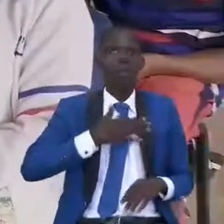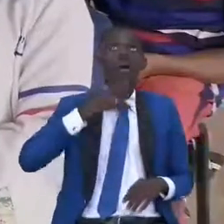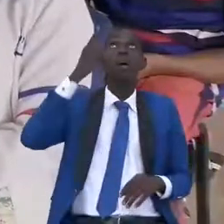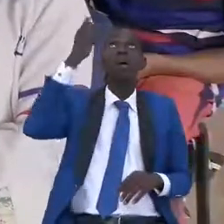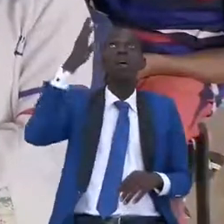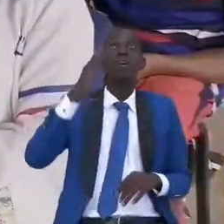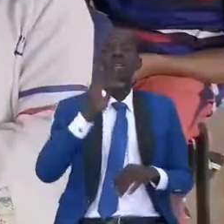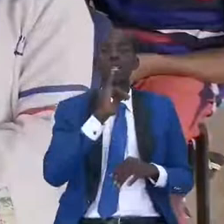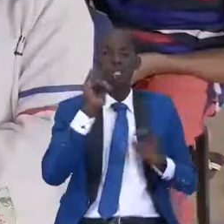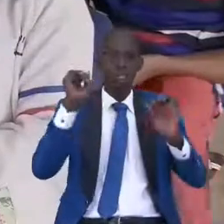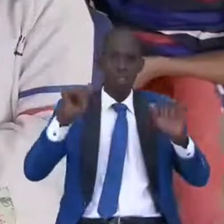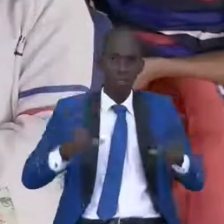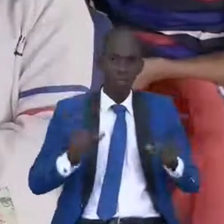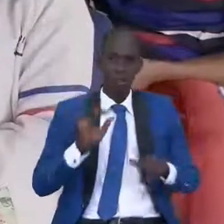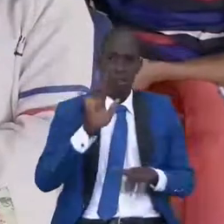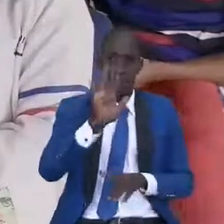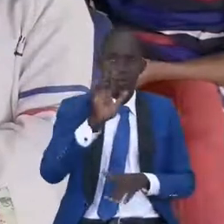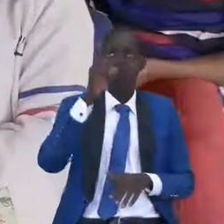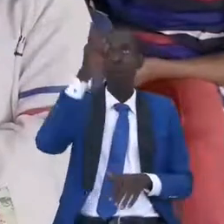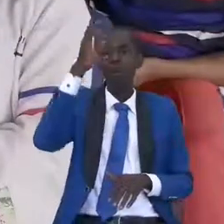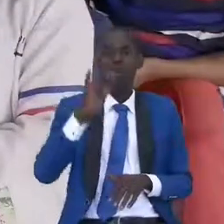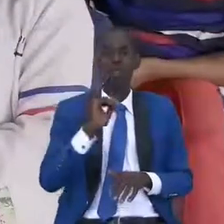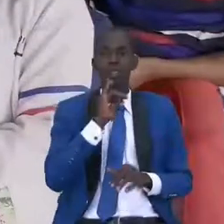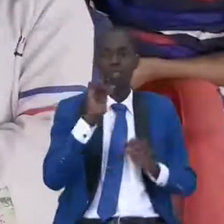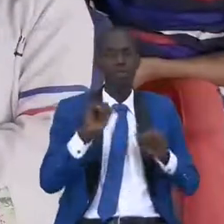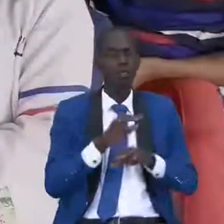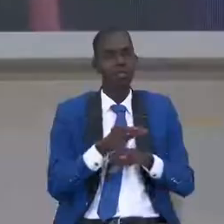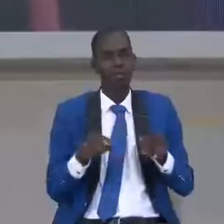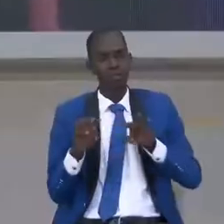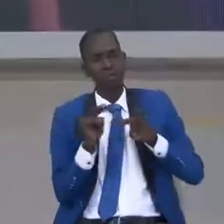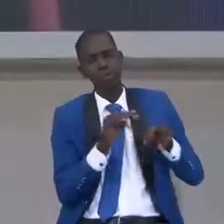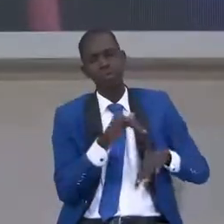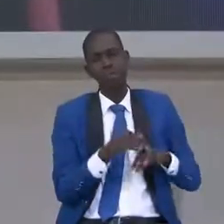Dieu capable. Ne regarde pas le côté négatif.